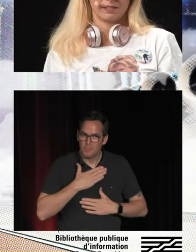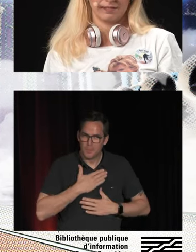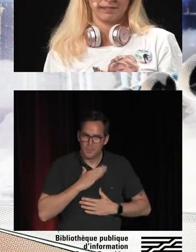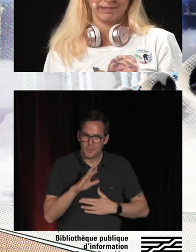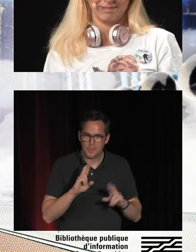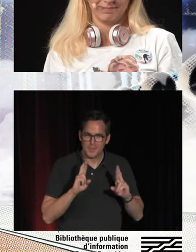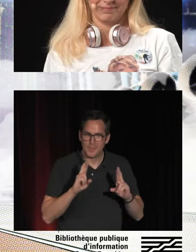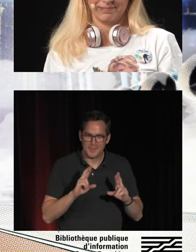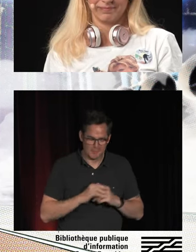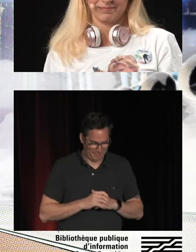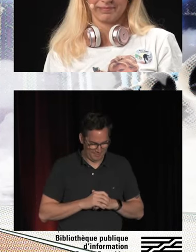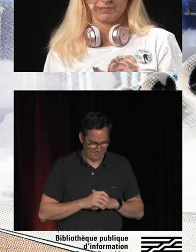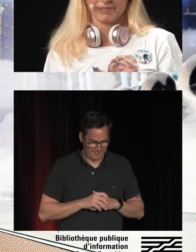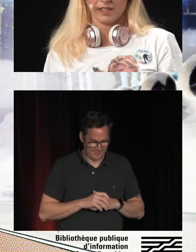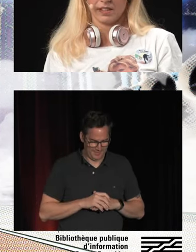vrai...